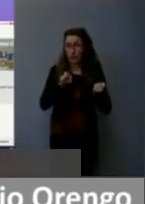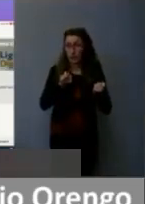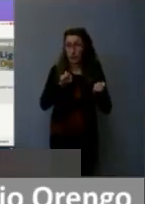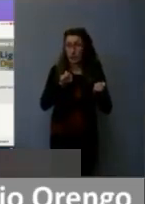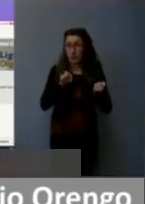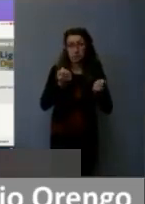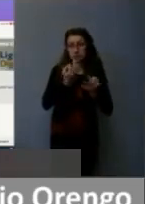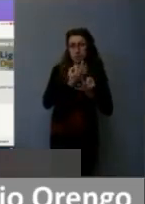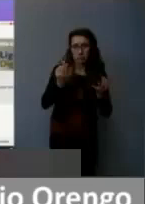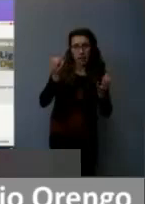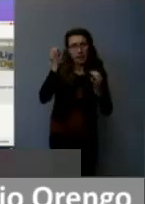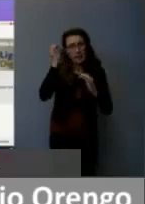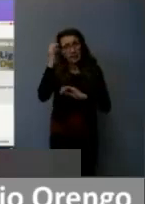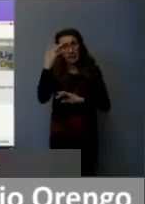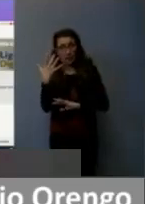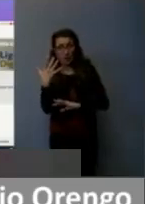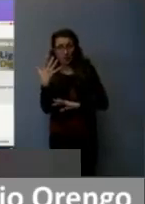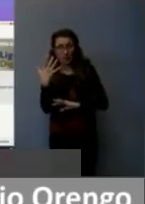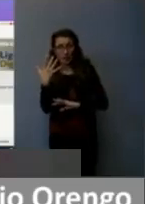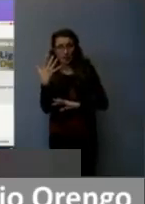la liquidazione,